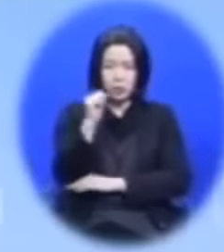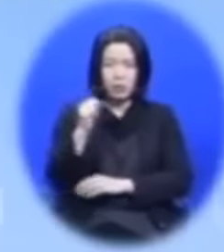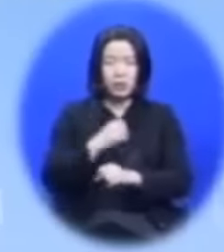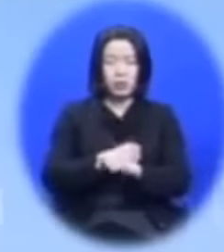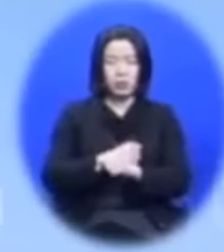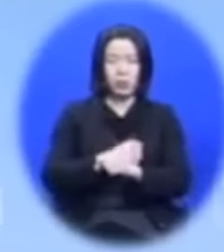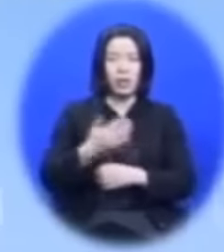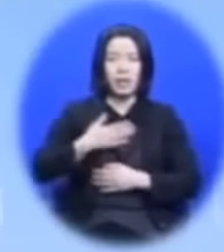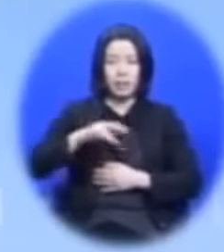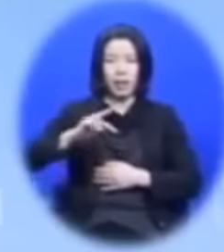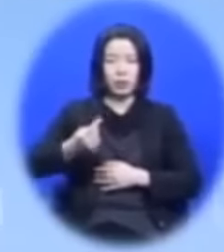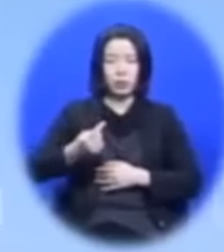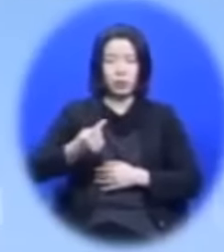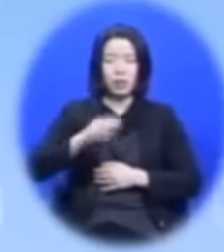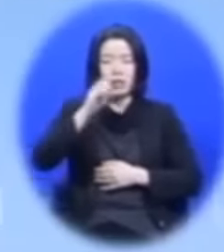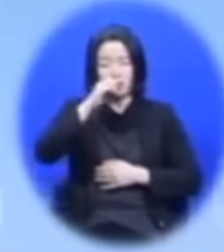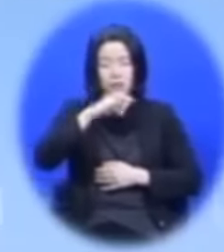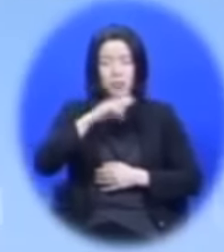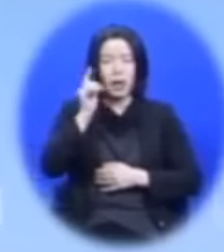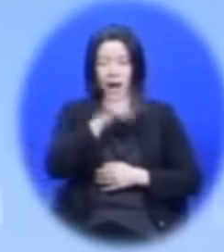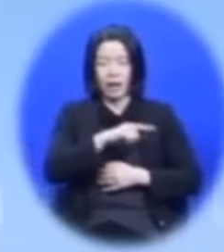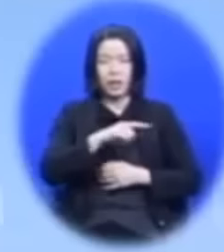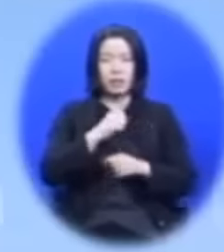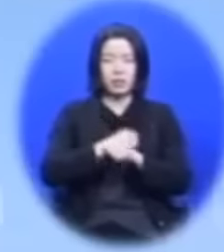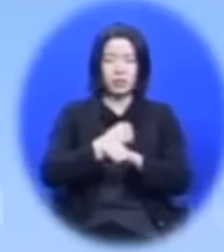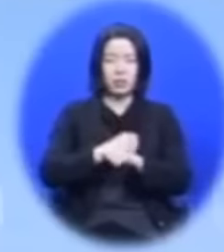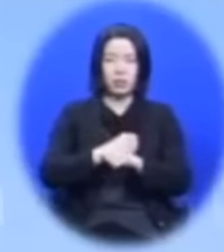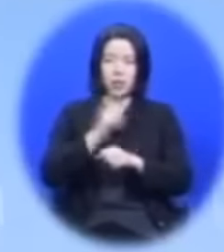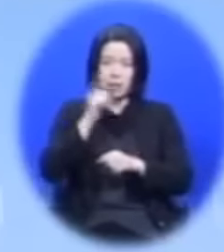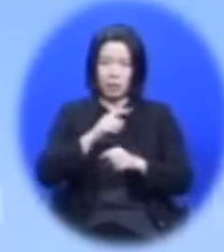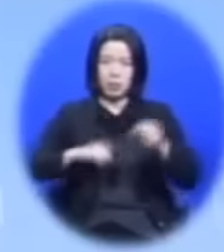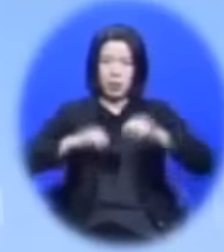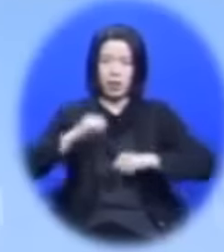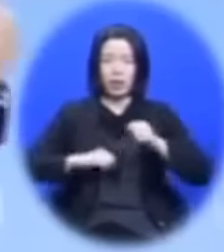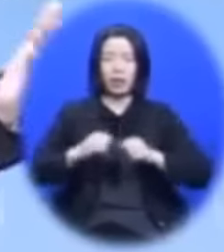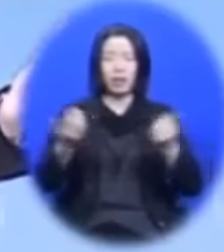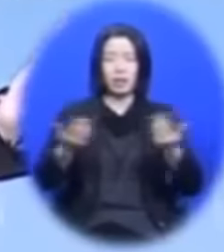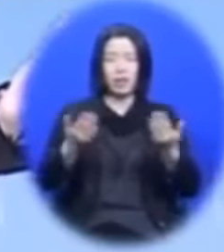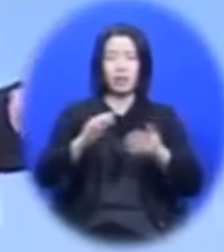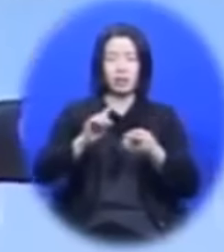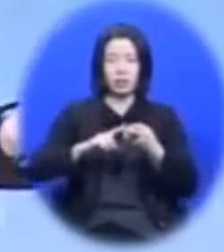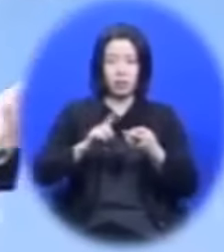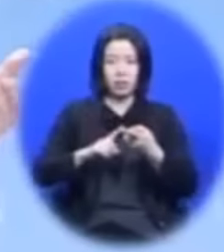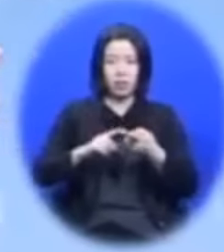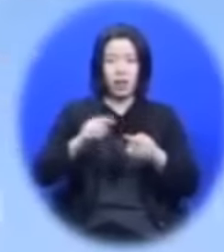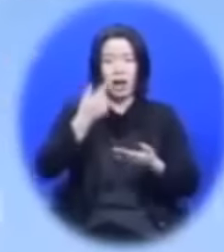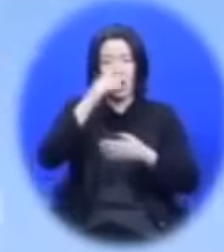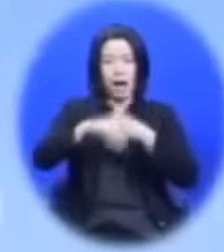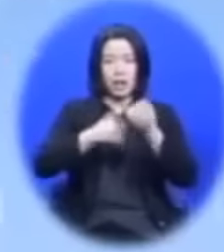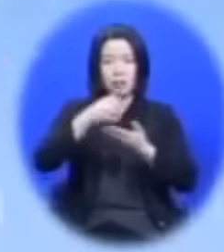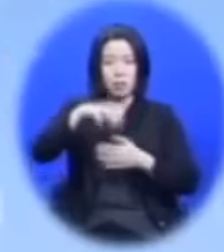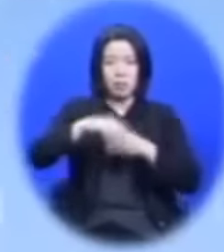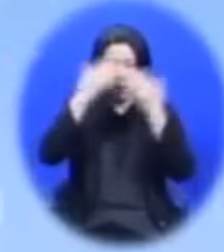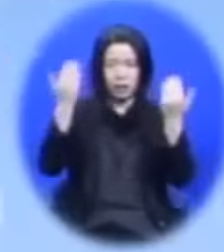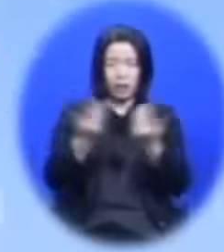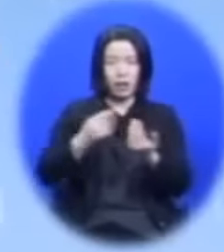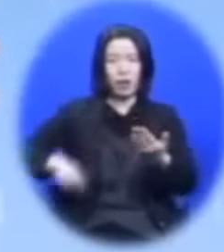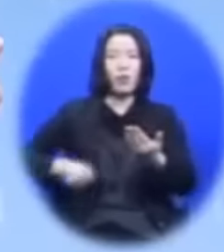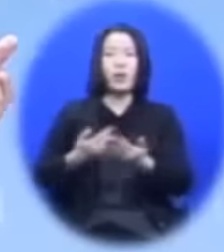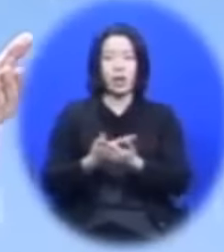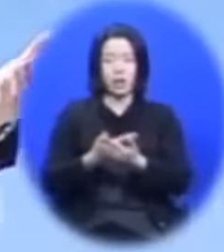나도 그만 악해져서 악하게 내가 했던 일들 하나님 앞에 다 회개합시다. 그리고